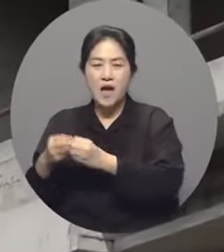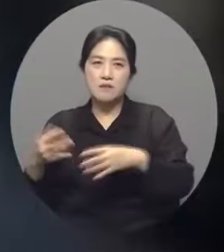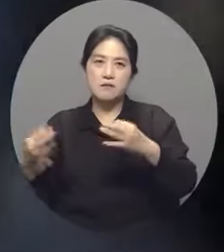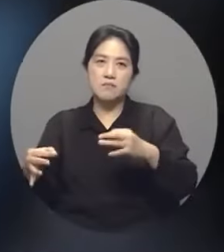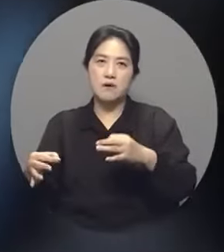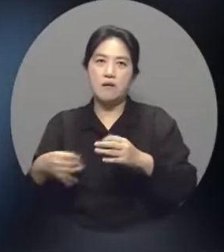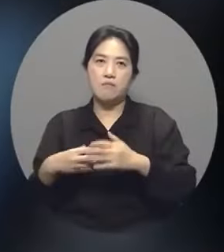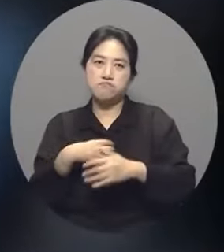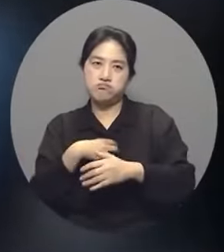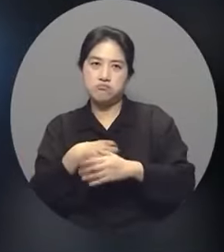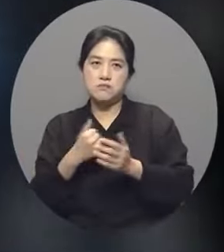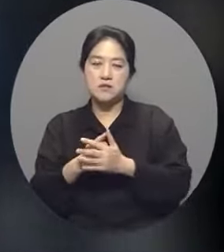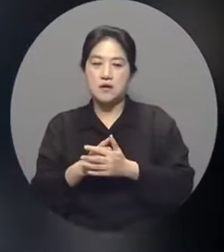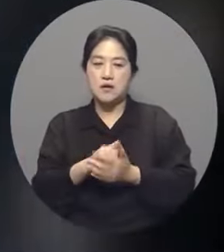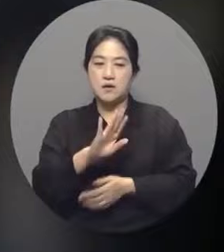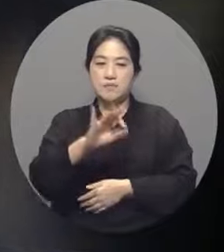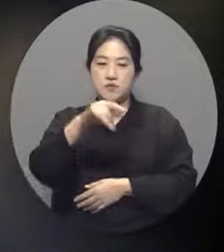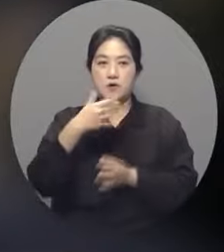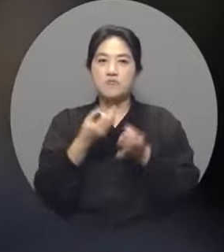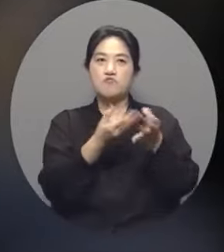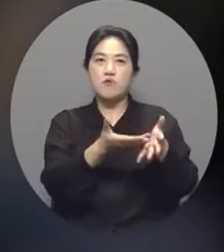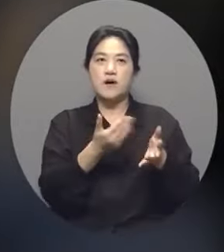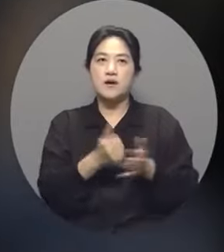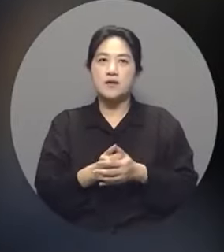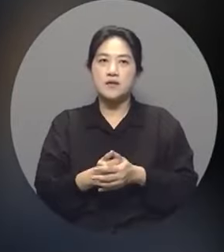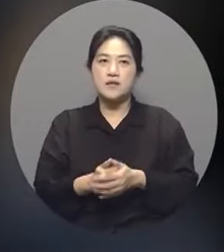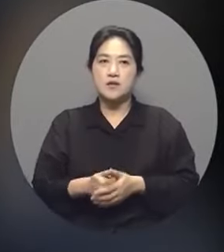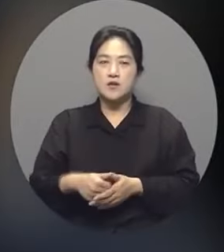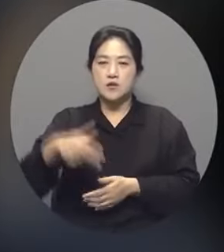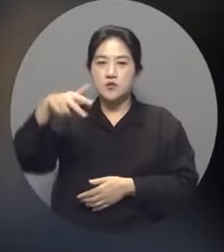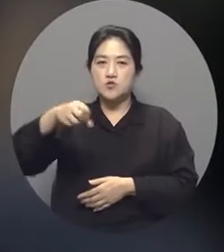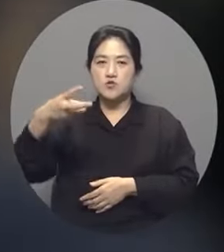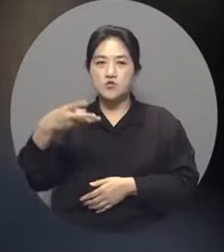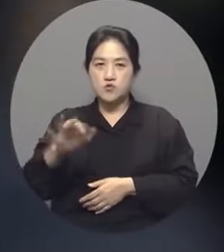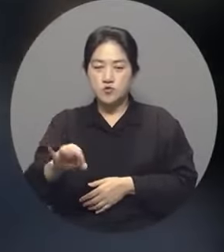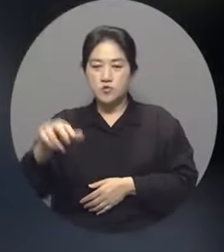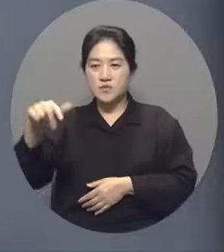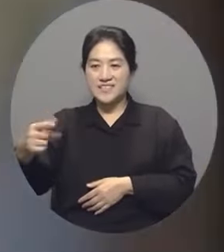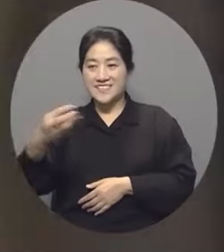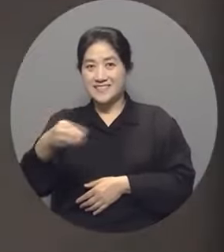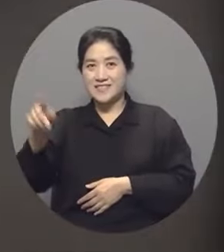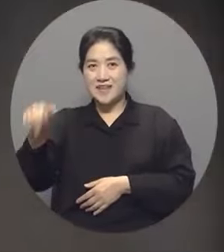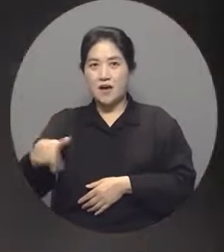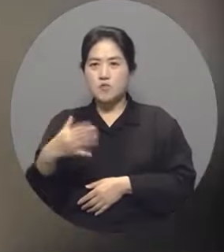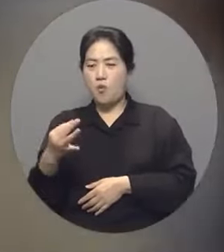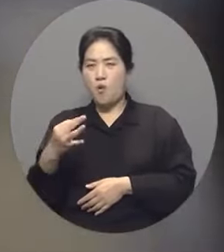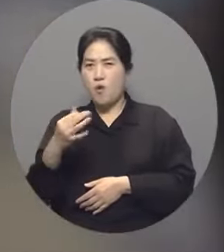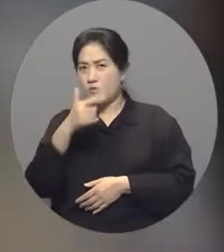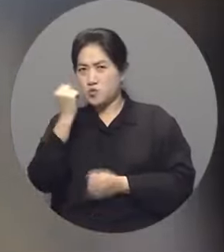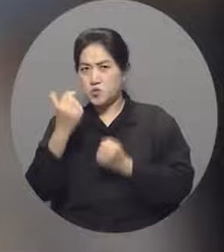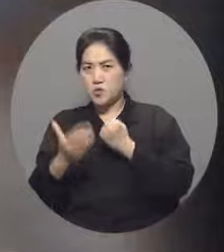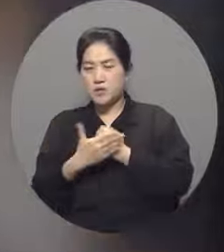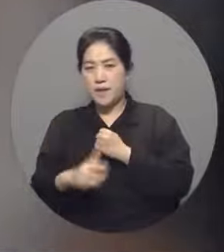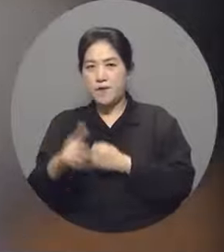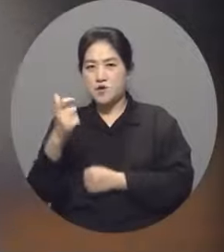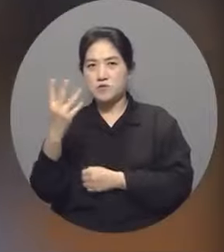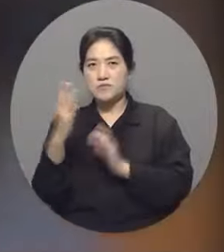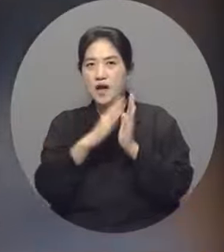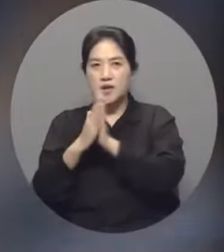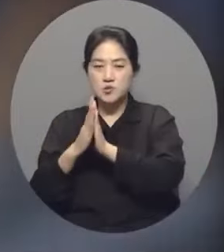있습니다. 비구이 위안에 투자한 중농국제신탁이 유동성 부족으로 64조 원 규모의 만기 도래